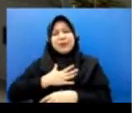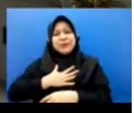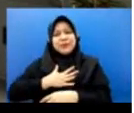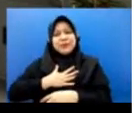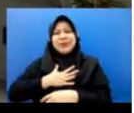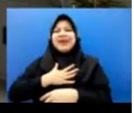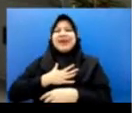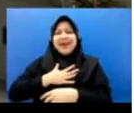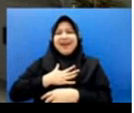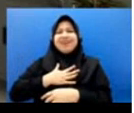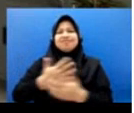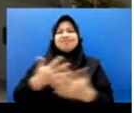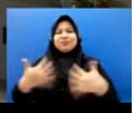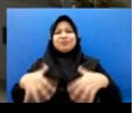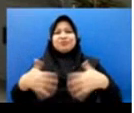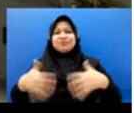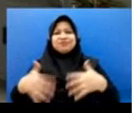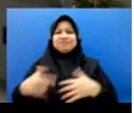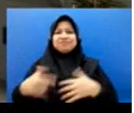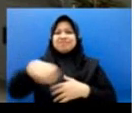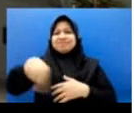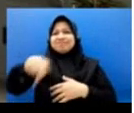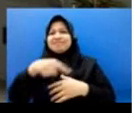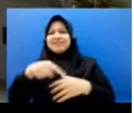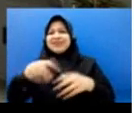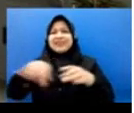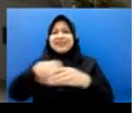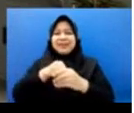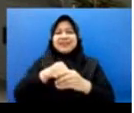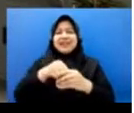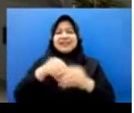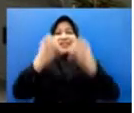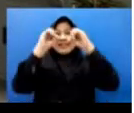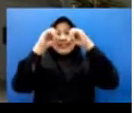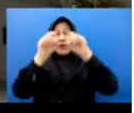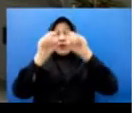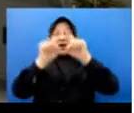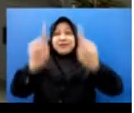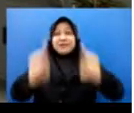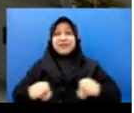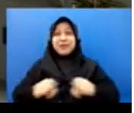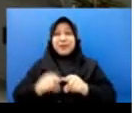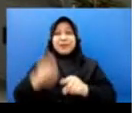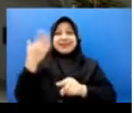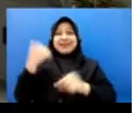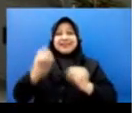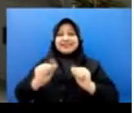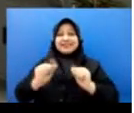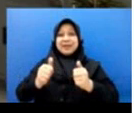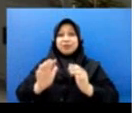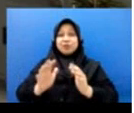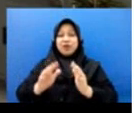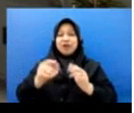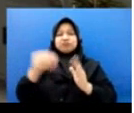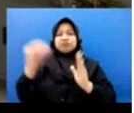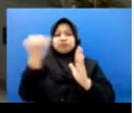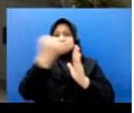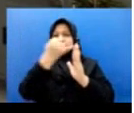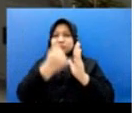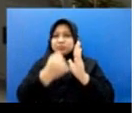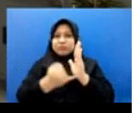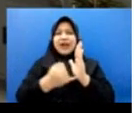dan Ibu yang ada di Google Form yang telah tadi kami siapkan. Bapak Ibu sudah bertanya di